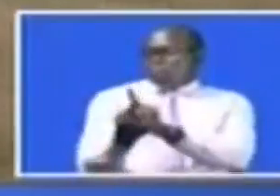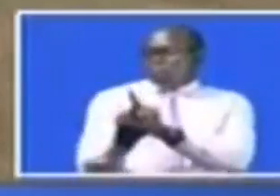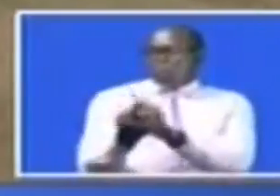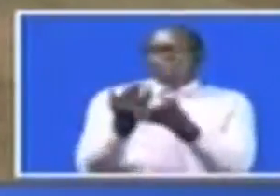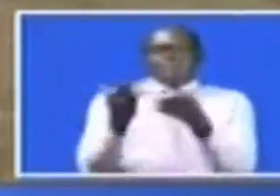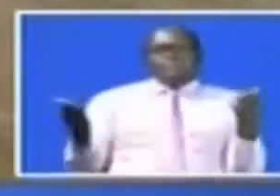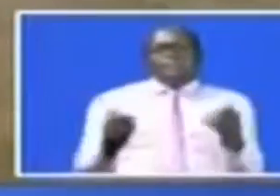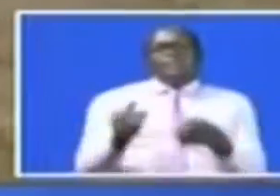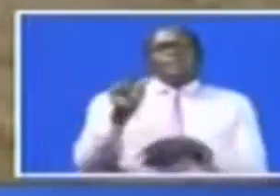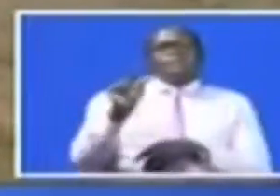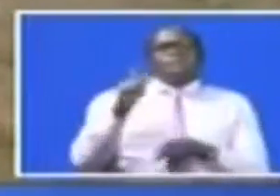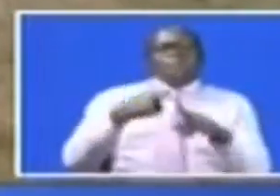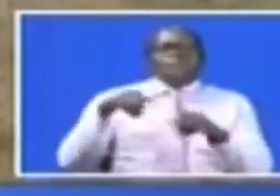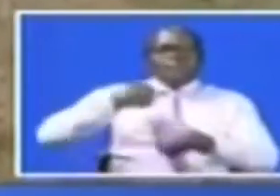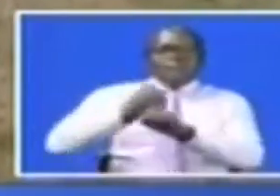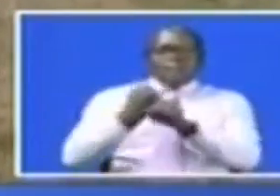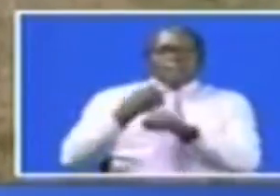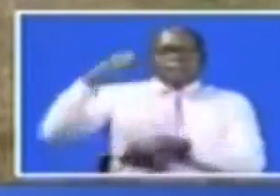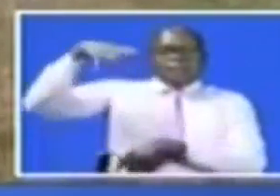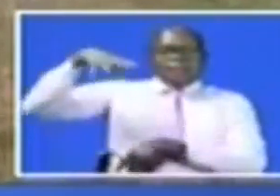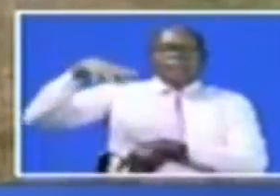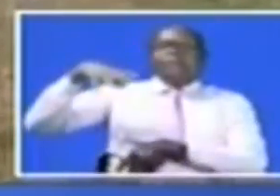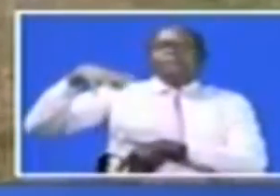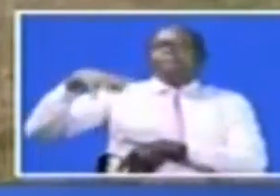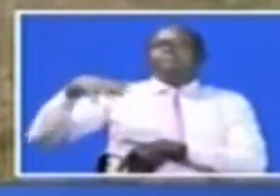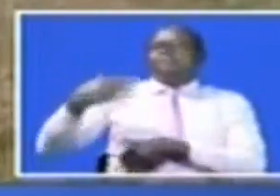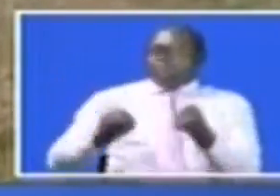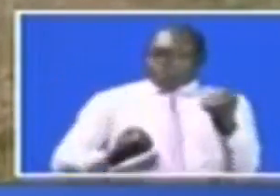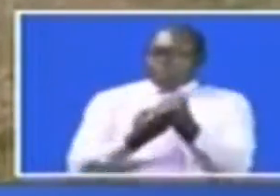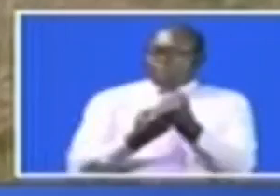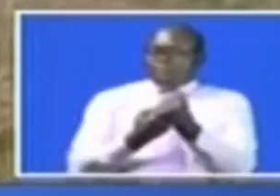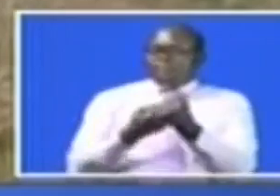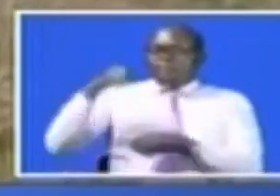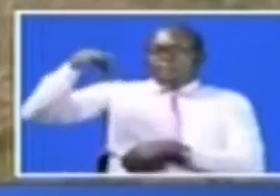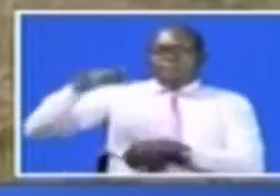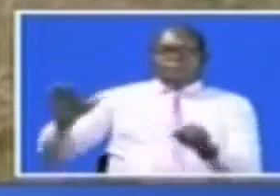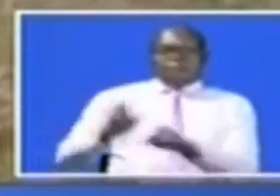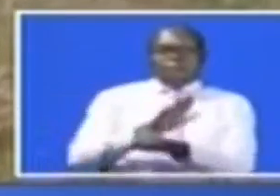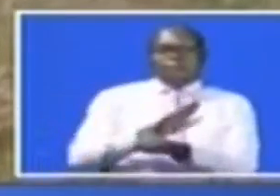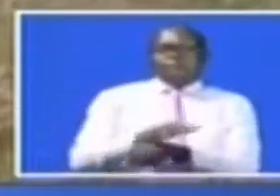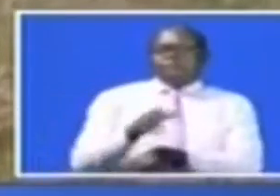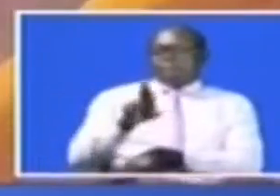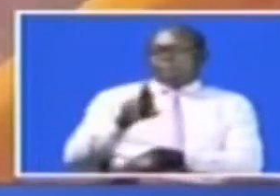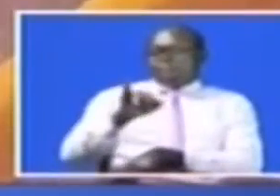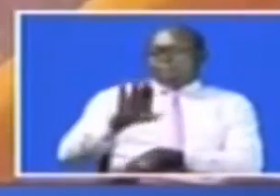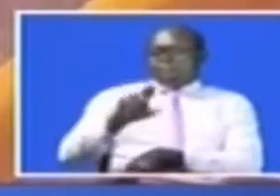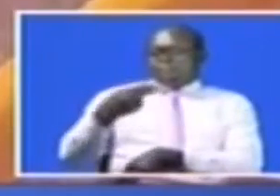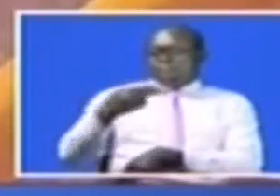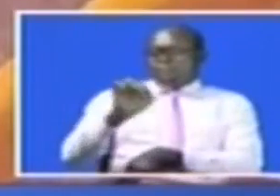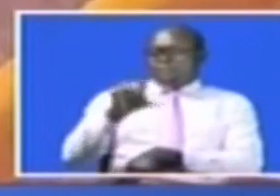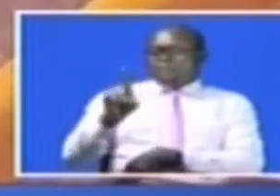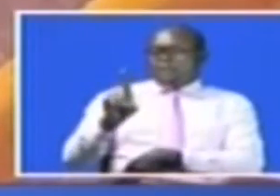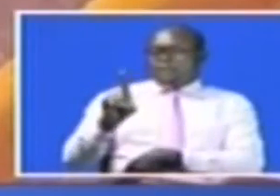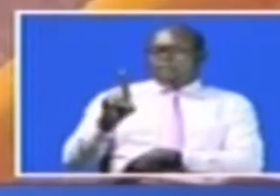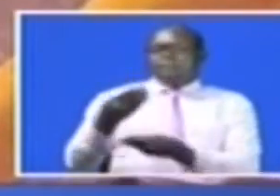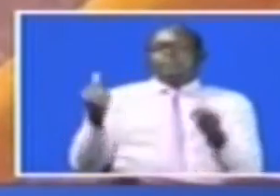Unapokiona ni kifaa kidogo lakini kina uwezo wa kutoa kawi sawia na bwawa zima la kuzalisha umeme. Richard Ambani alibuni